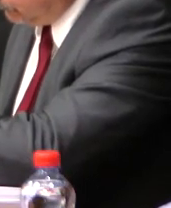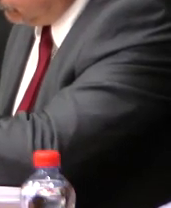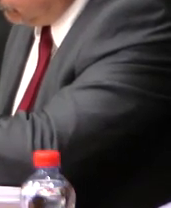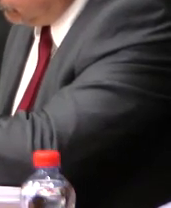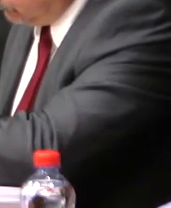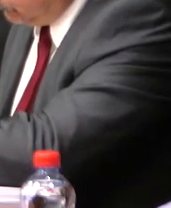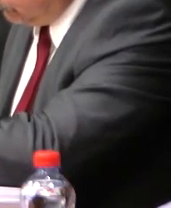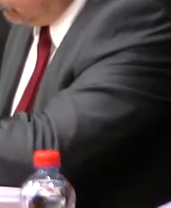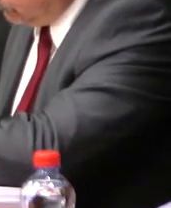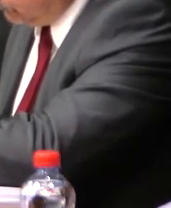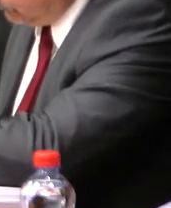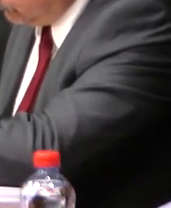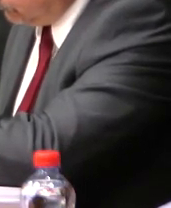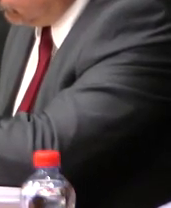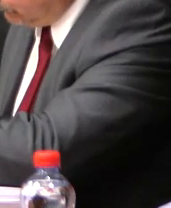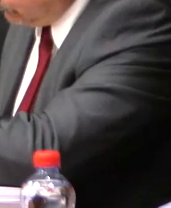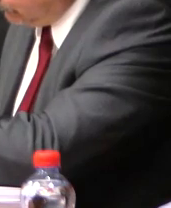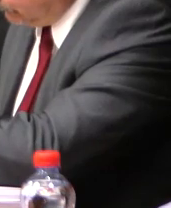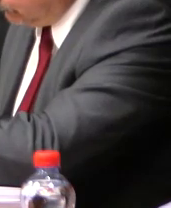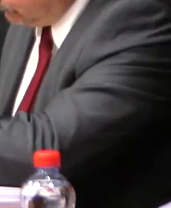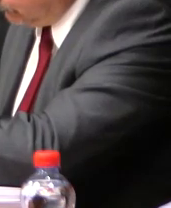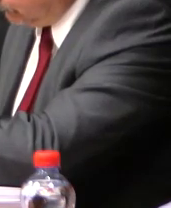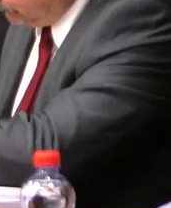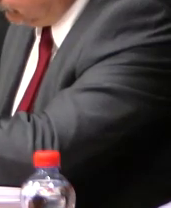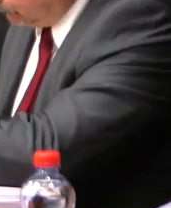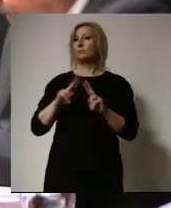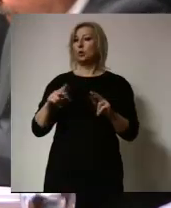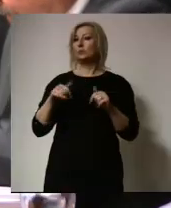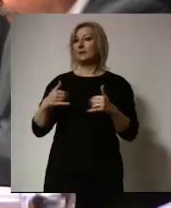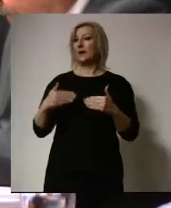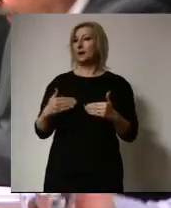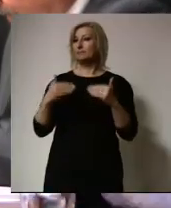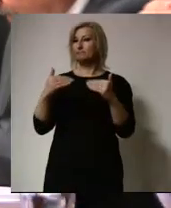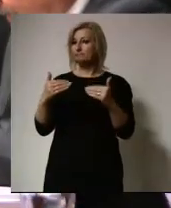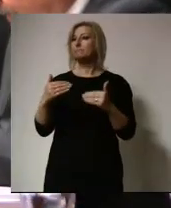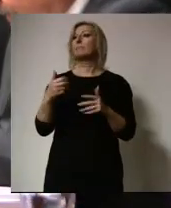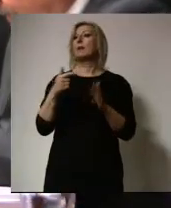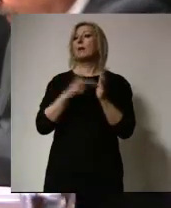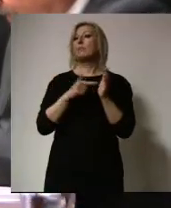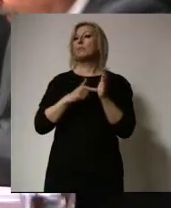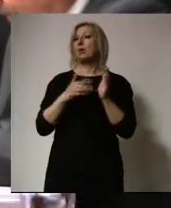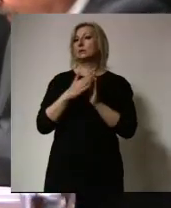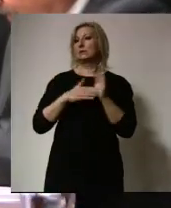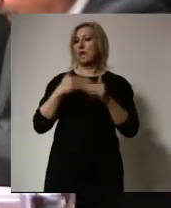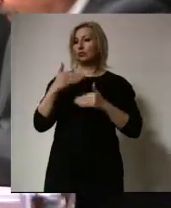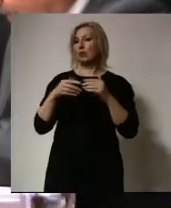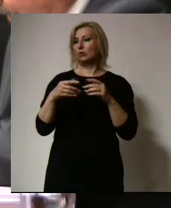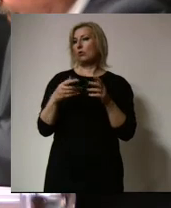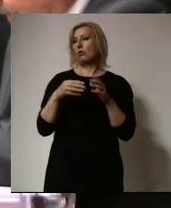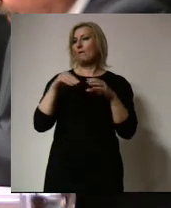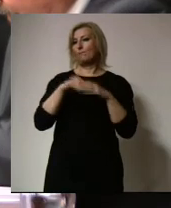poslancov. Môžeme teda prejsť k jednotlivým bodom schváleného programu.